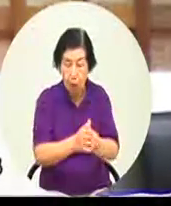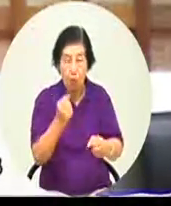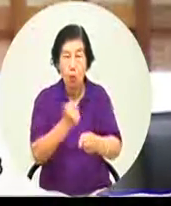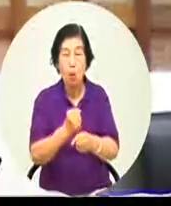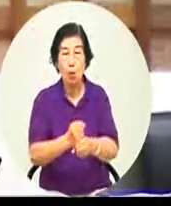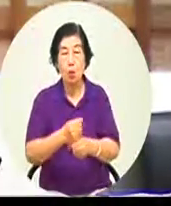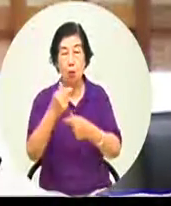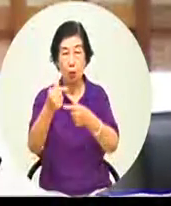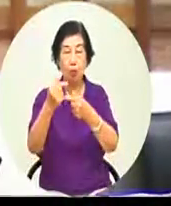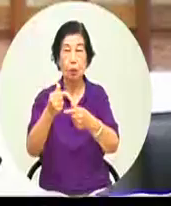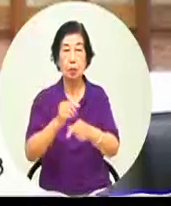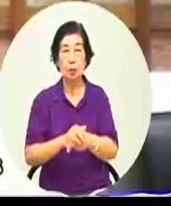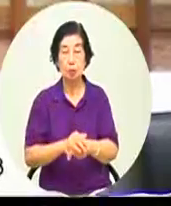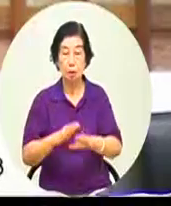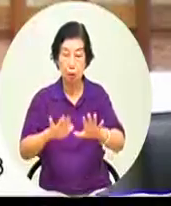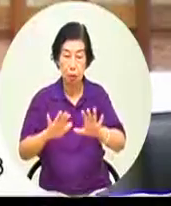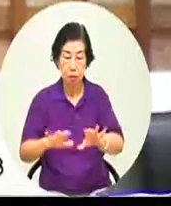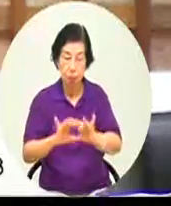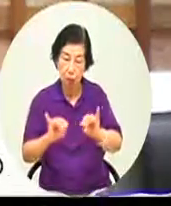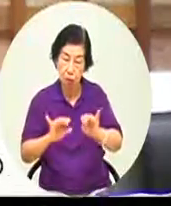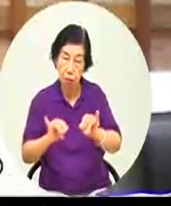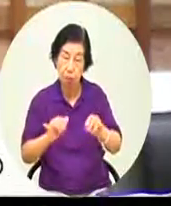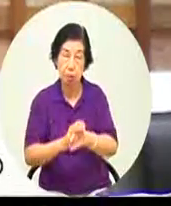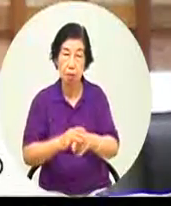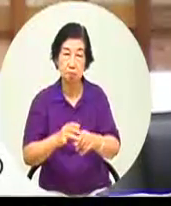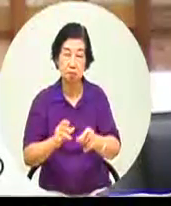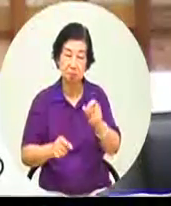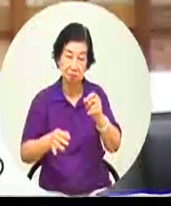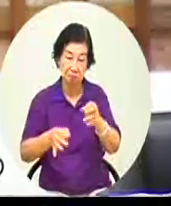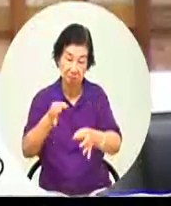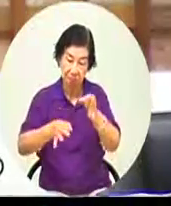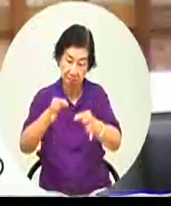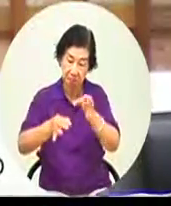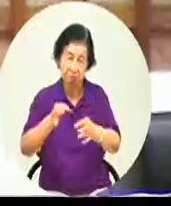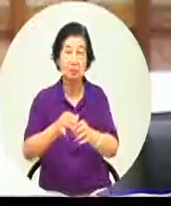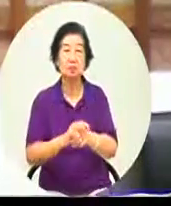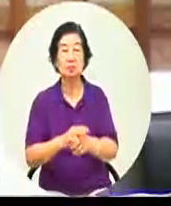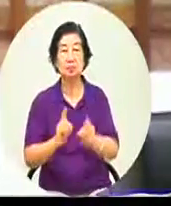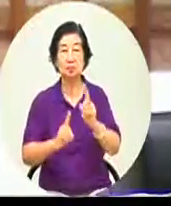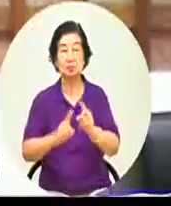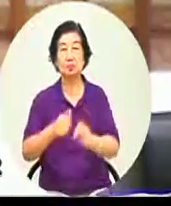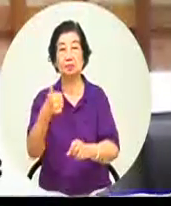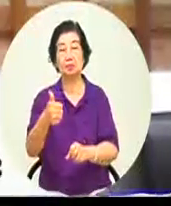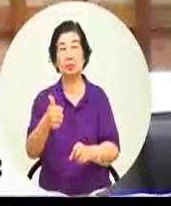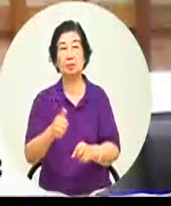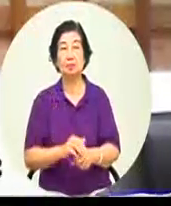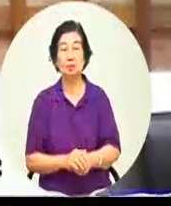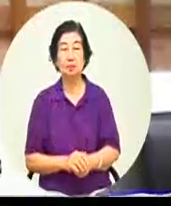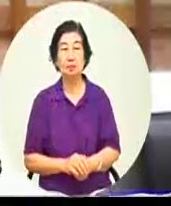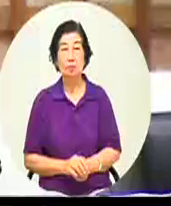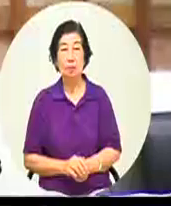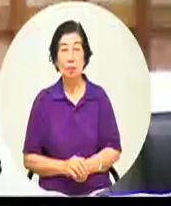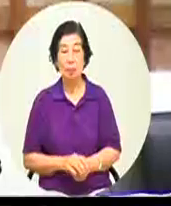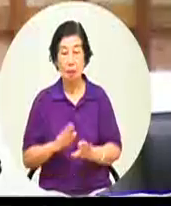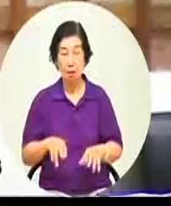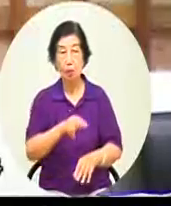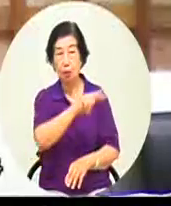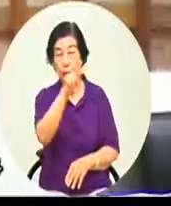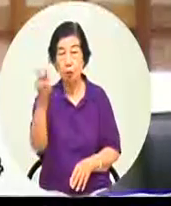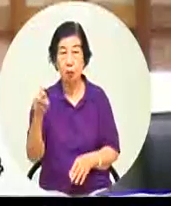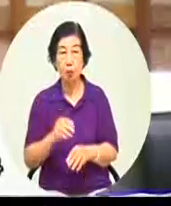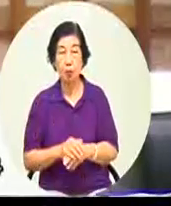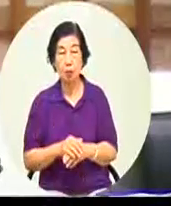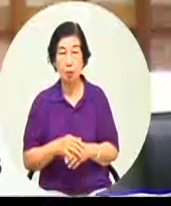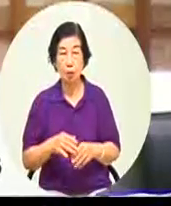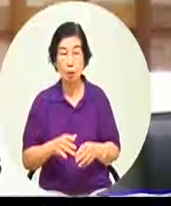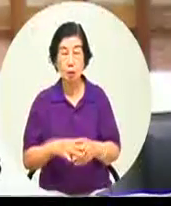在现有的土地价格、哦、会比较更好一点，可是你现在来讲的话，你看到现在整个经济